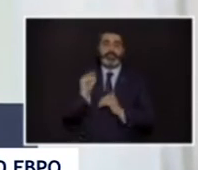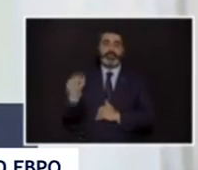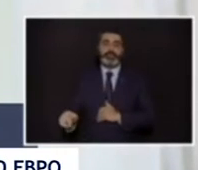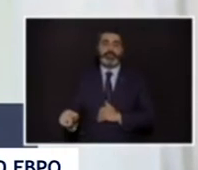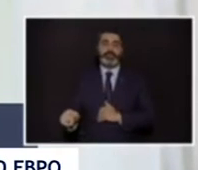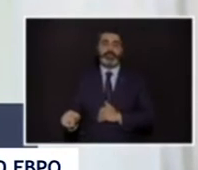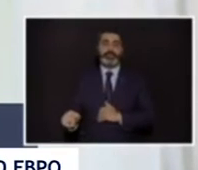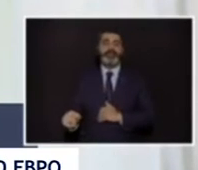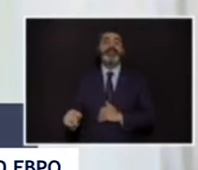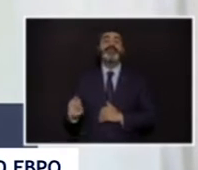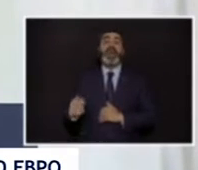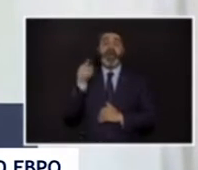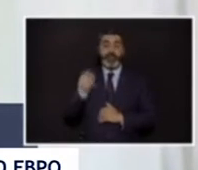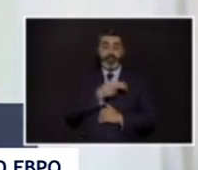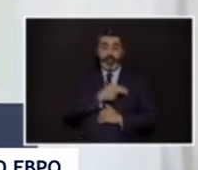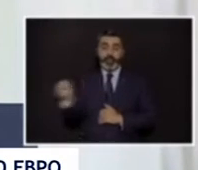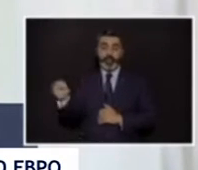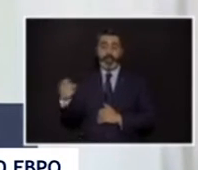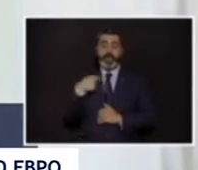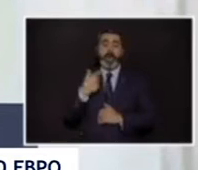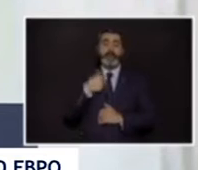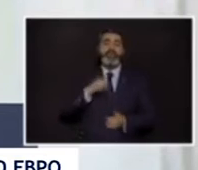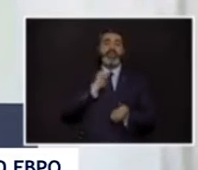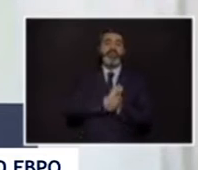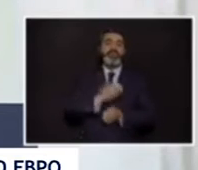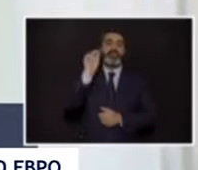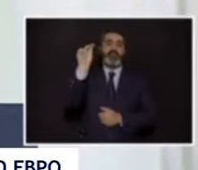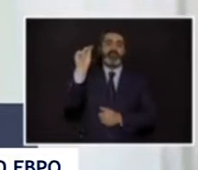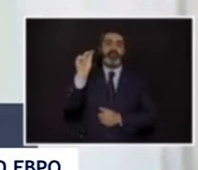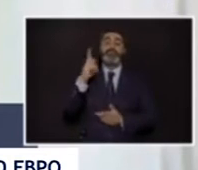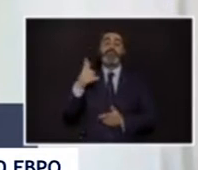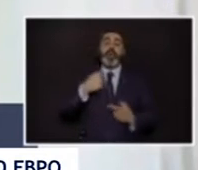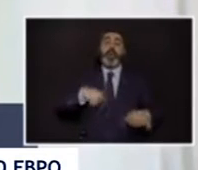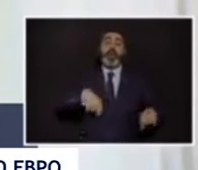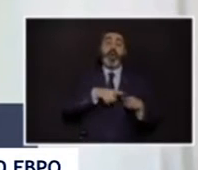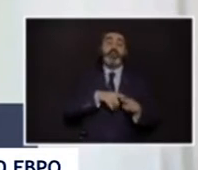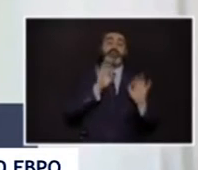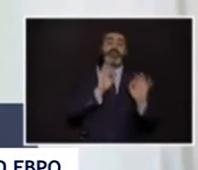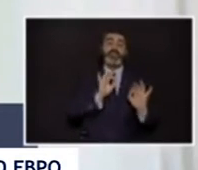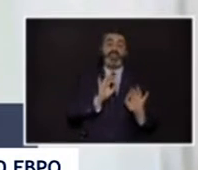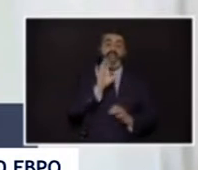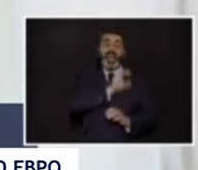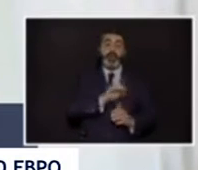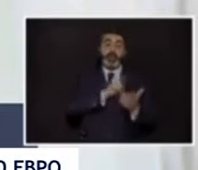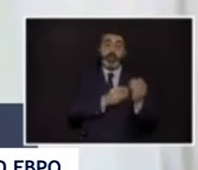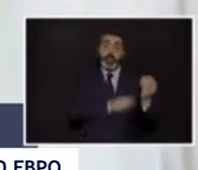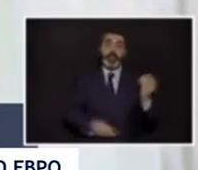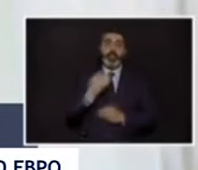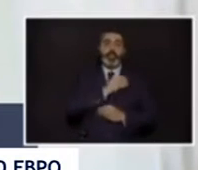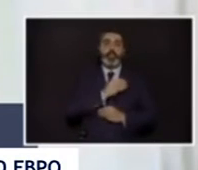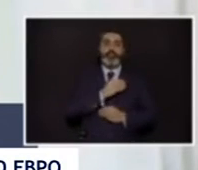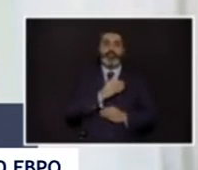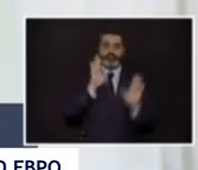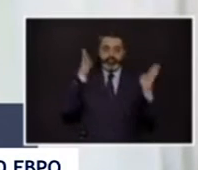και πιστεύω ότι επ' αυτού η δέσμευση των ευρωπαϊκών κυβερνήσεων οφείλει να είναι πολύ εντονότερη.